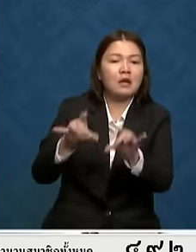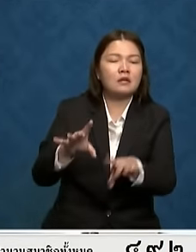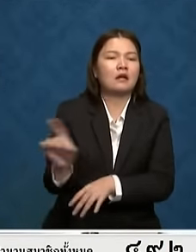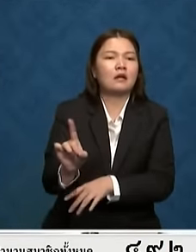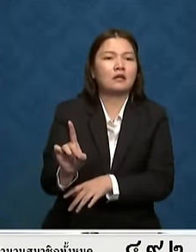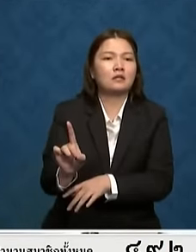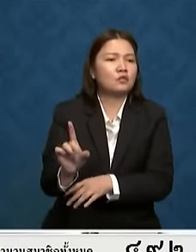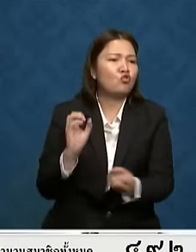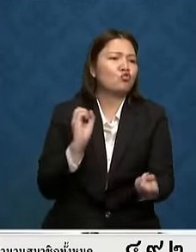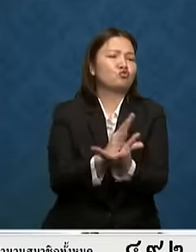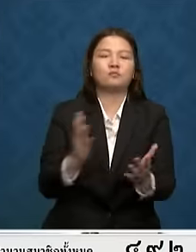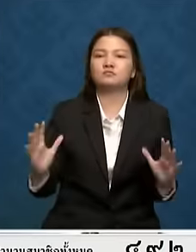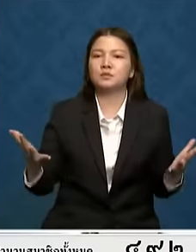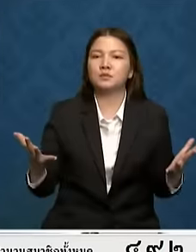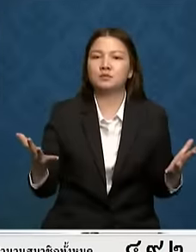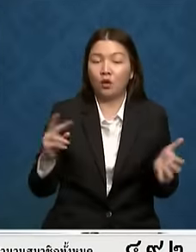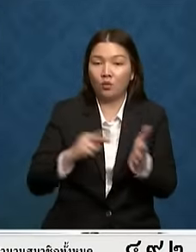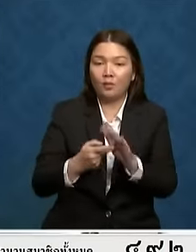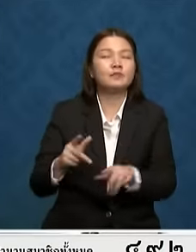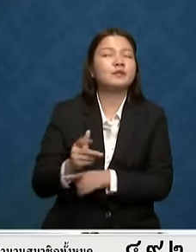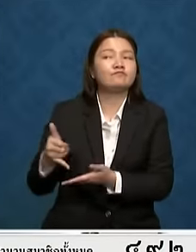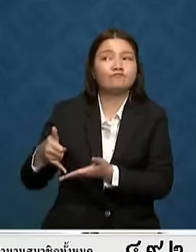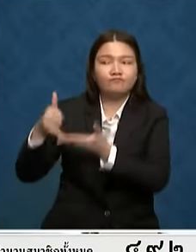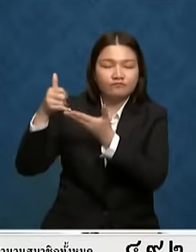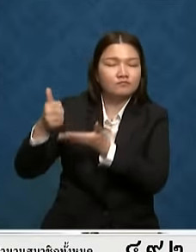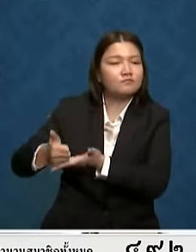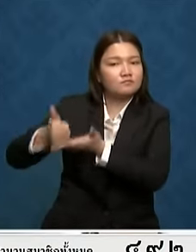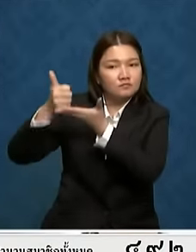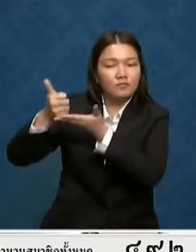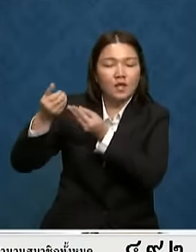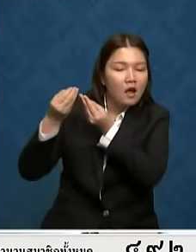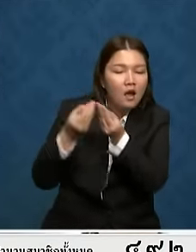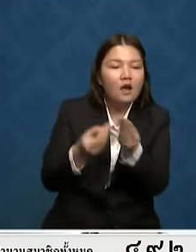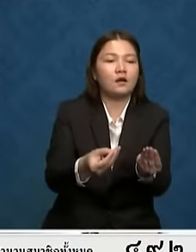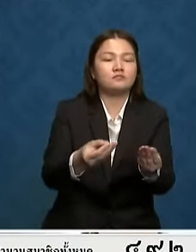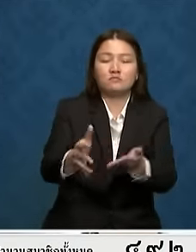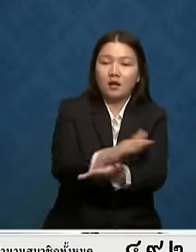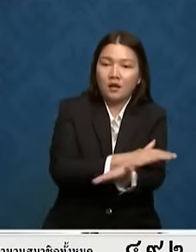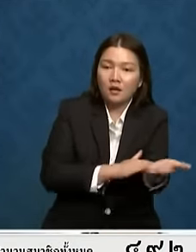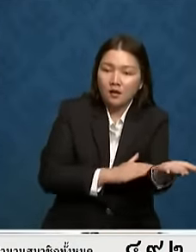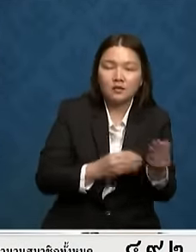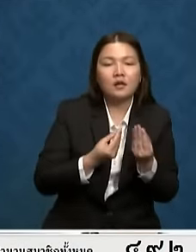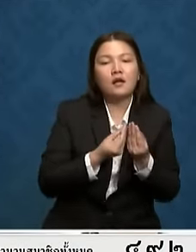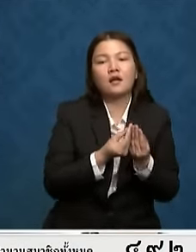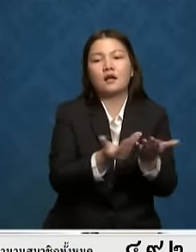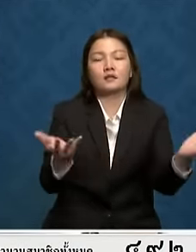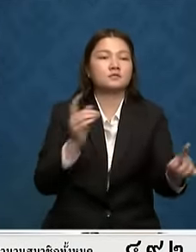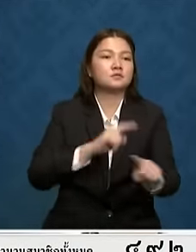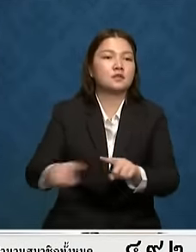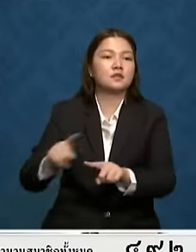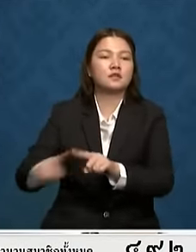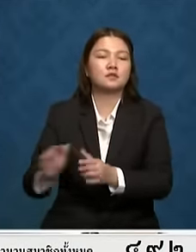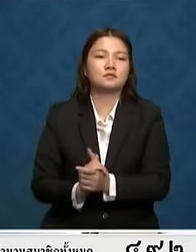ครับพระองค์ท่านมีแต่ให้ชาติบ้านเมืองอยู่ได้ก็เพราะสิ่งนี้แต่